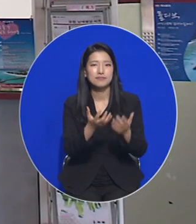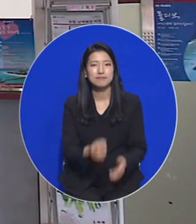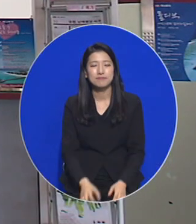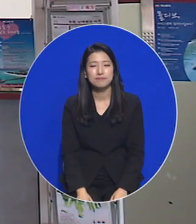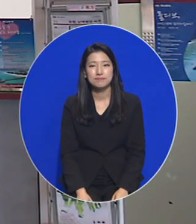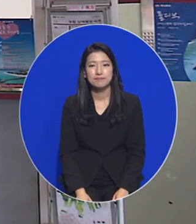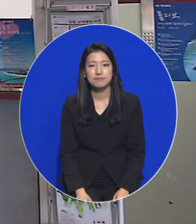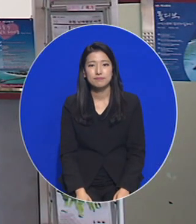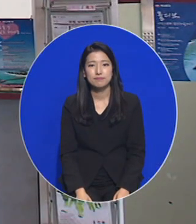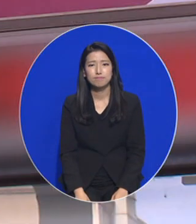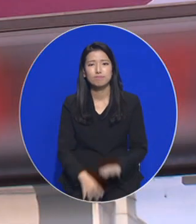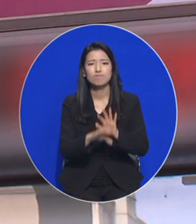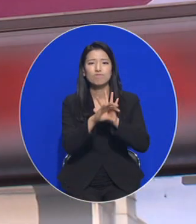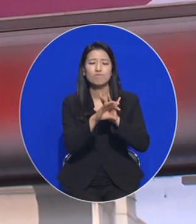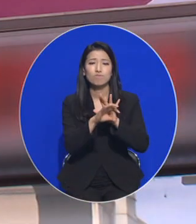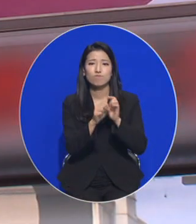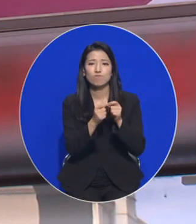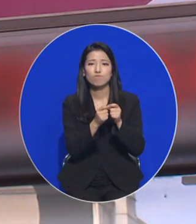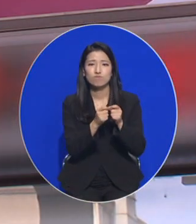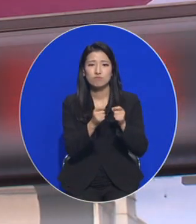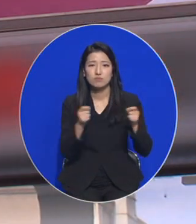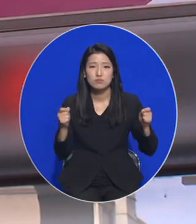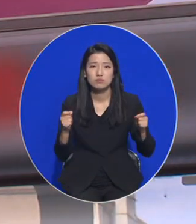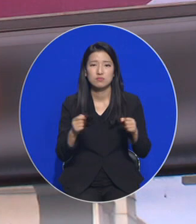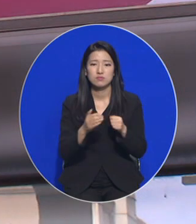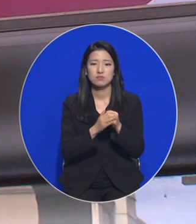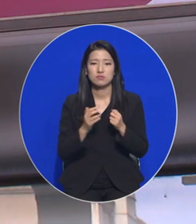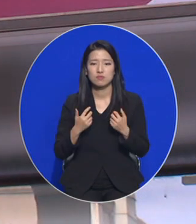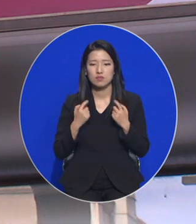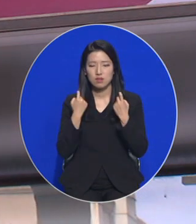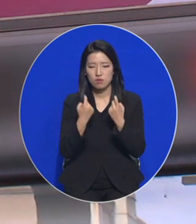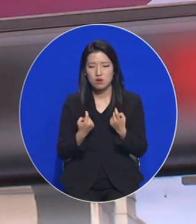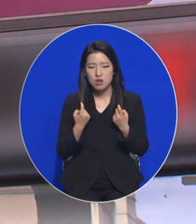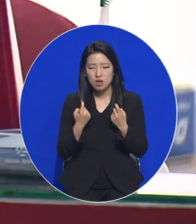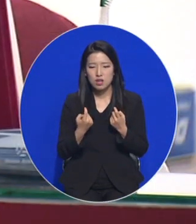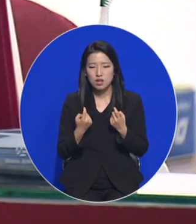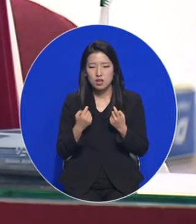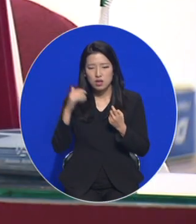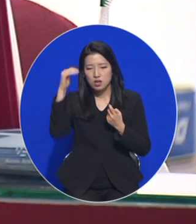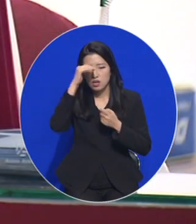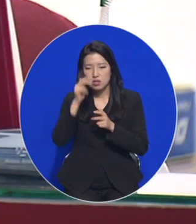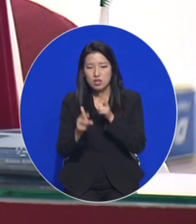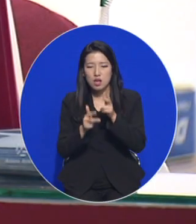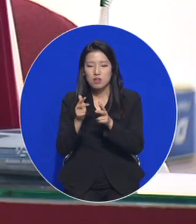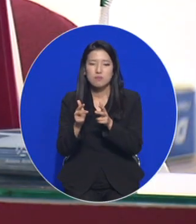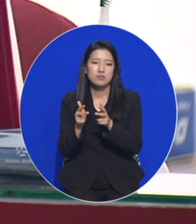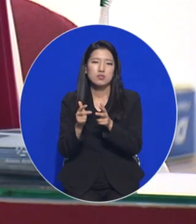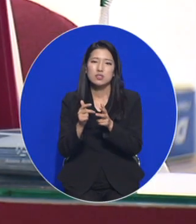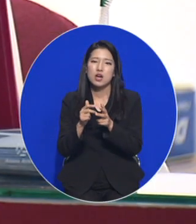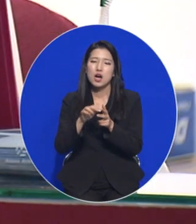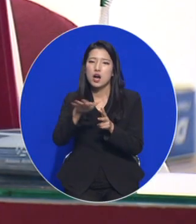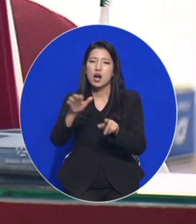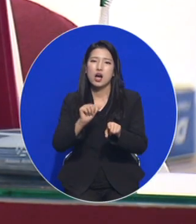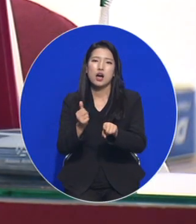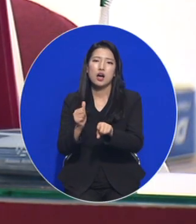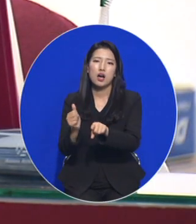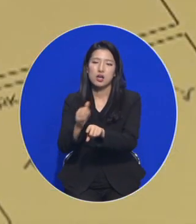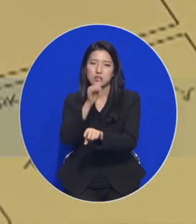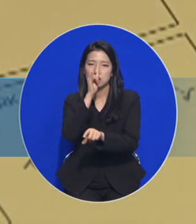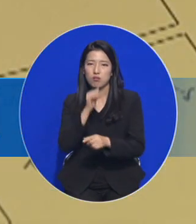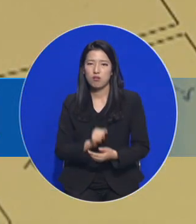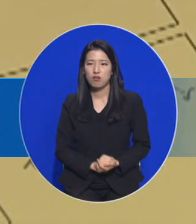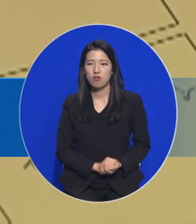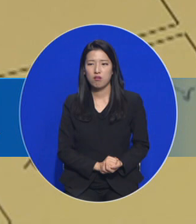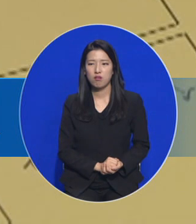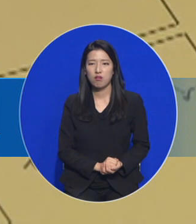코로나 1 그 상황이 장기간 이어지면서 관광산업이 보사 직전에 큰 위기를 겪고 있습니다 실제로 지난달 말 기준으로